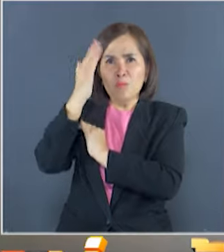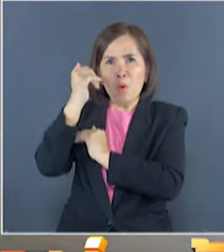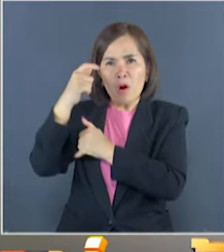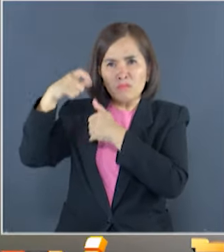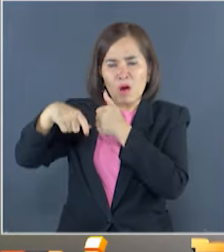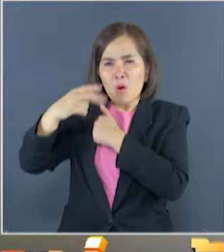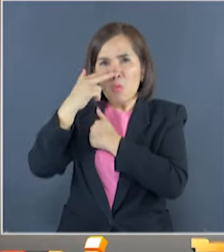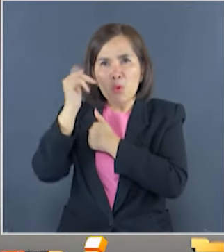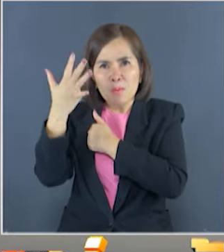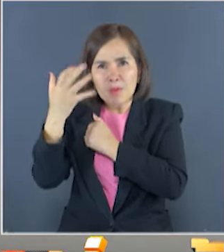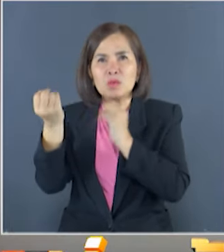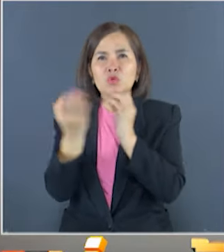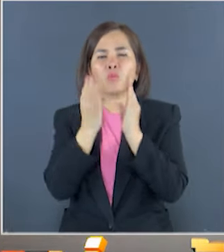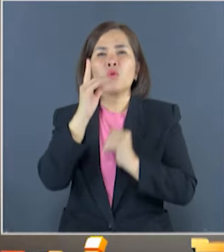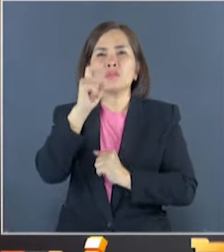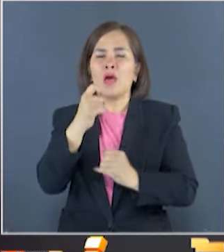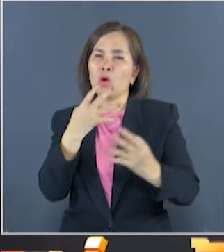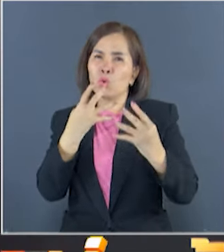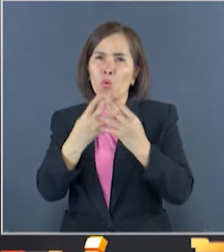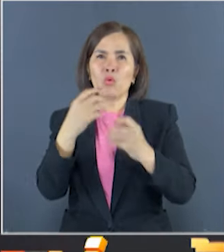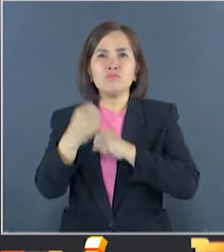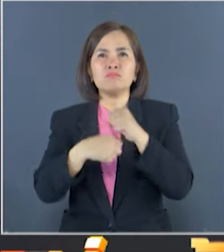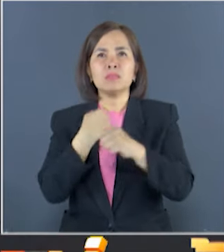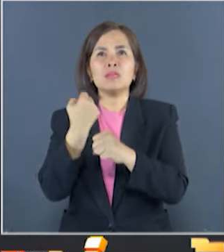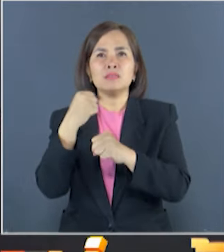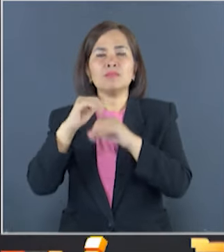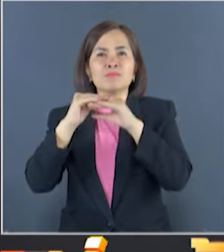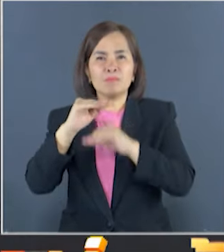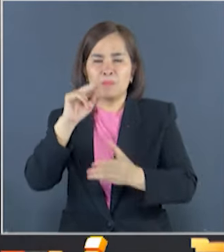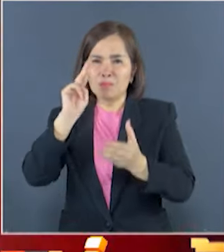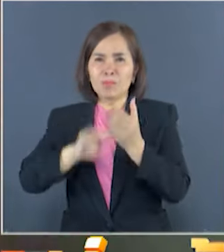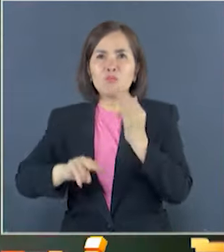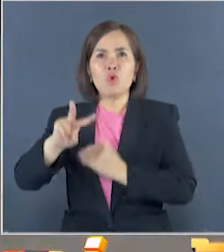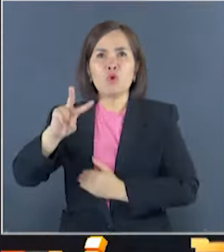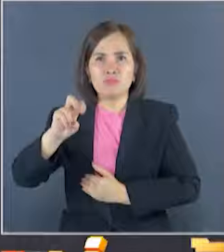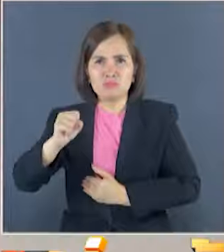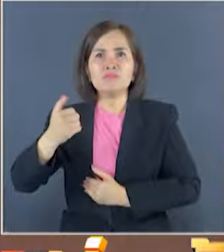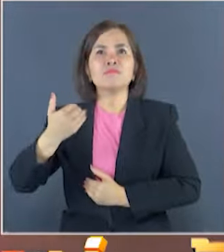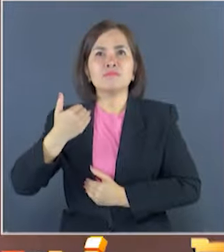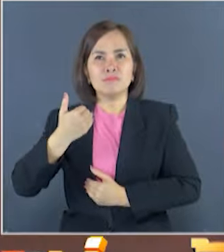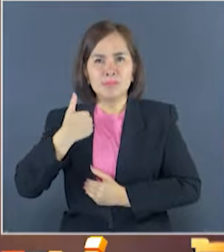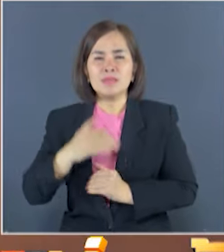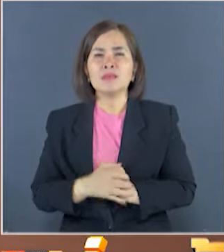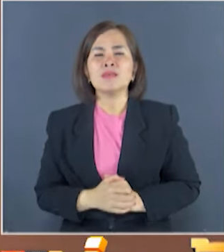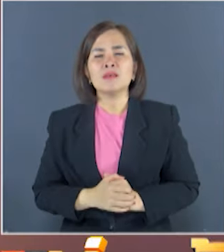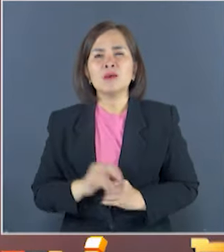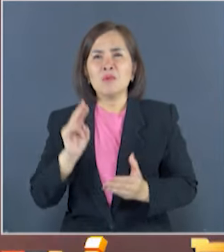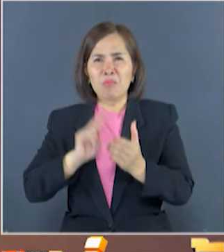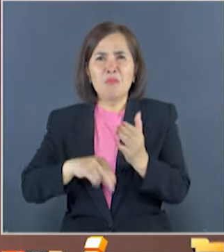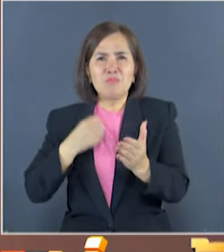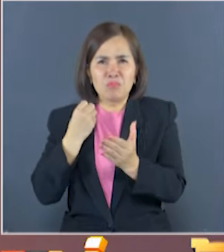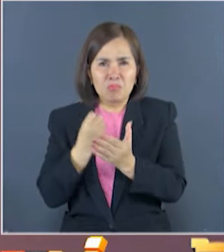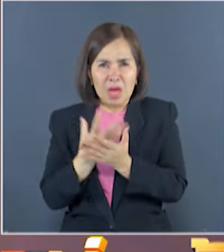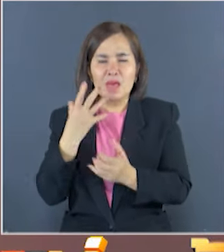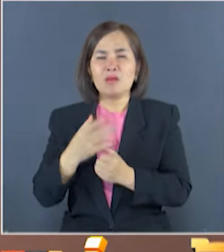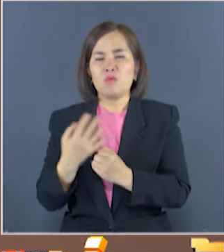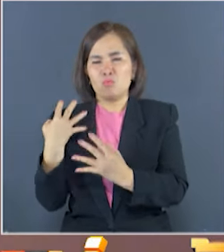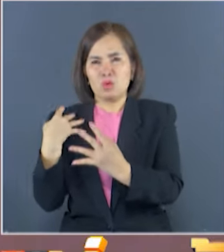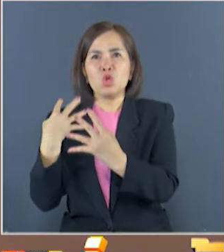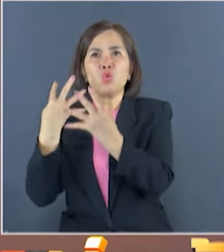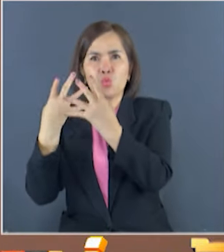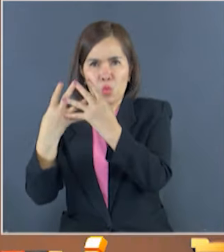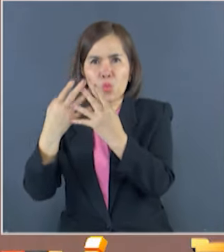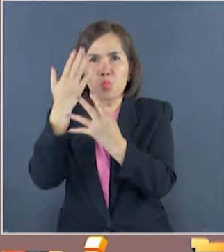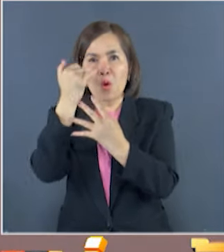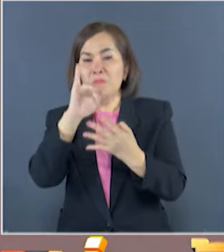ทเป็นผู้อื่นถึงแก่ความตายได้โทษจำคุกไม่เกิน10 ปีและปรับไม่เกิน 200,000 บาทคือโทษปรับเนี่ยก็หนักแล้วและโทษจำคุกคุณผู้ชม